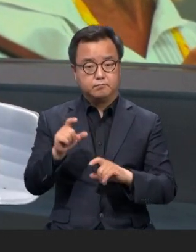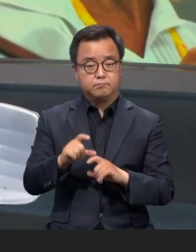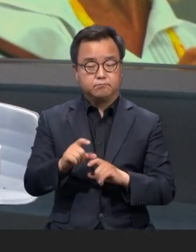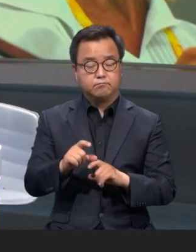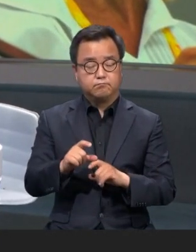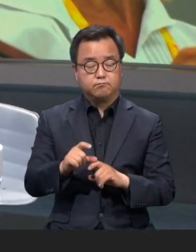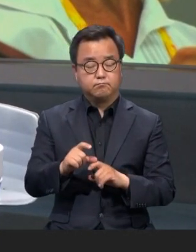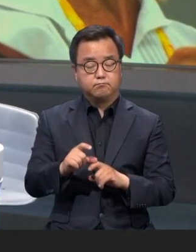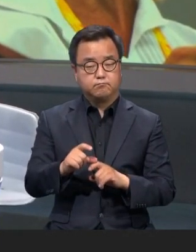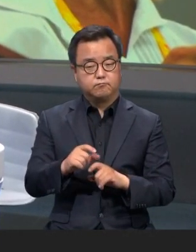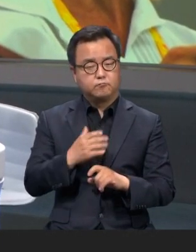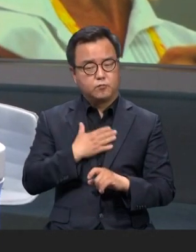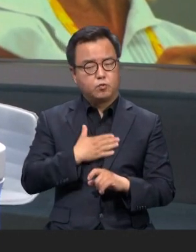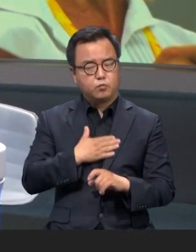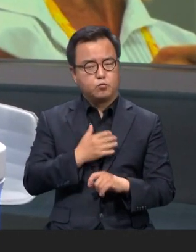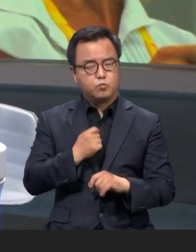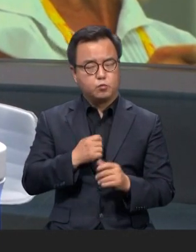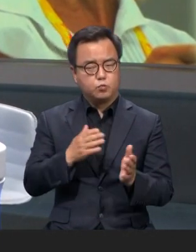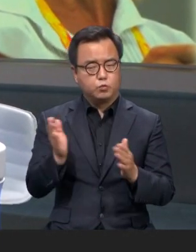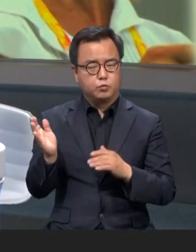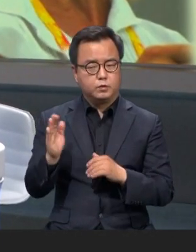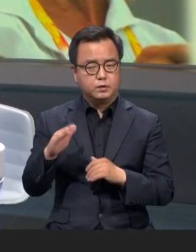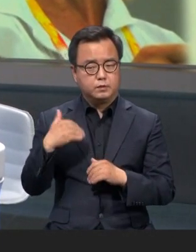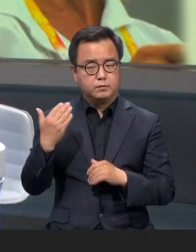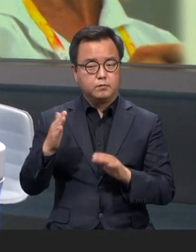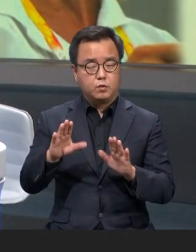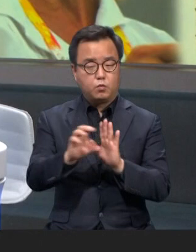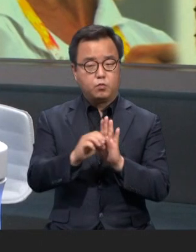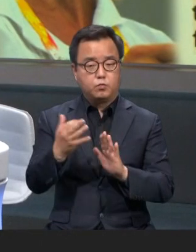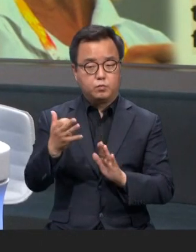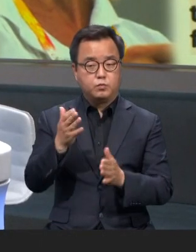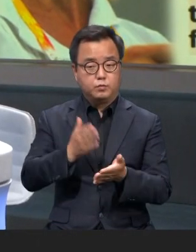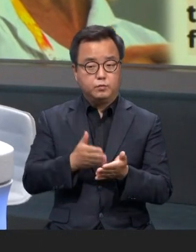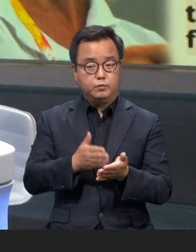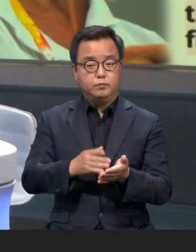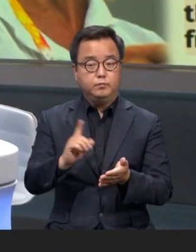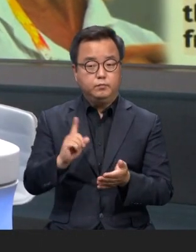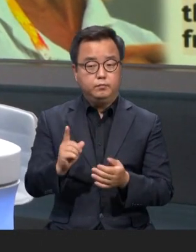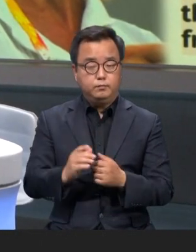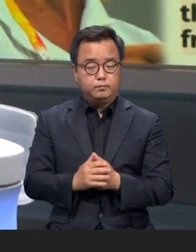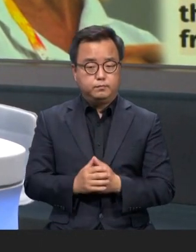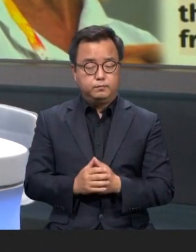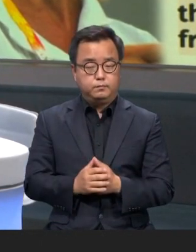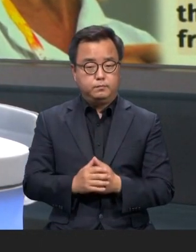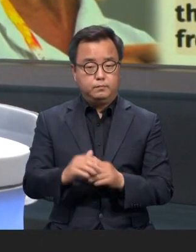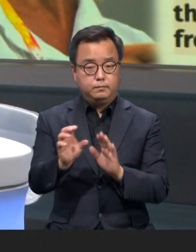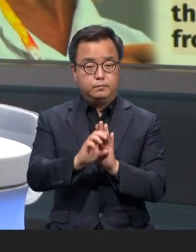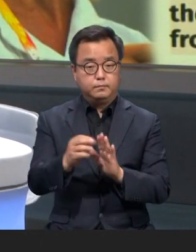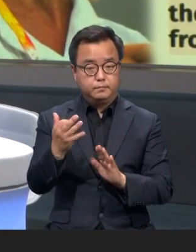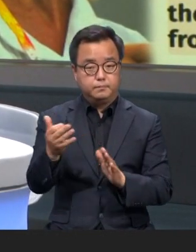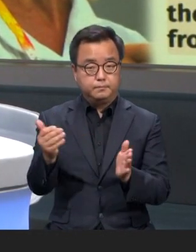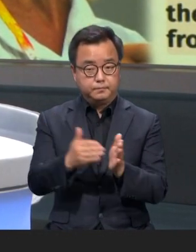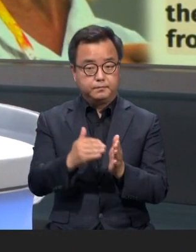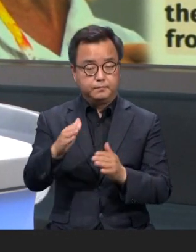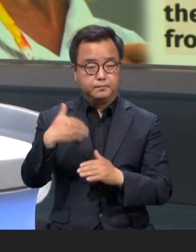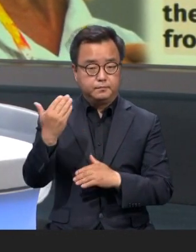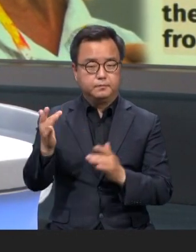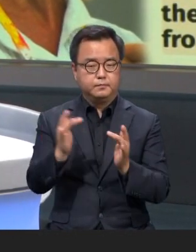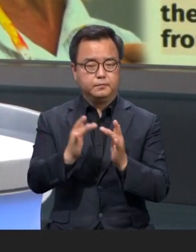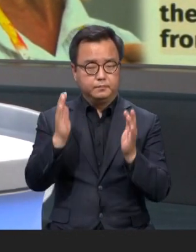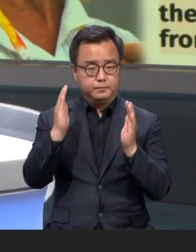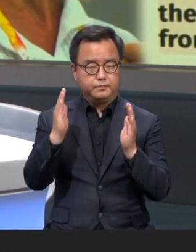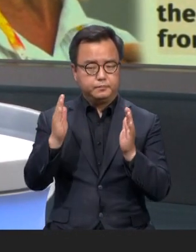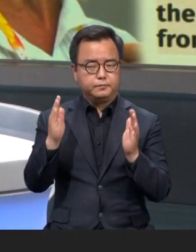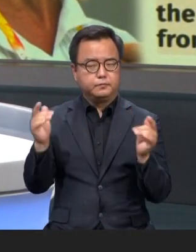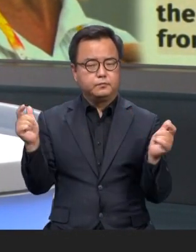하는데요 욕심이 생기구요 자 오늘도 이제 코론 l9 관련 소식을 좀 빼 놓을 수 없을 거 같은데 크로나 사태가 끝나도 원 족속이 감소